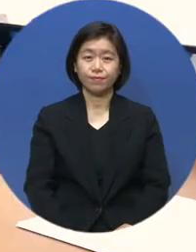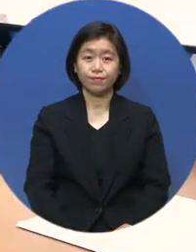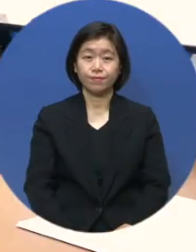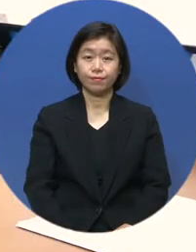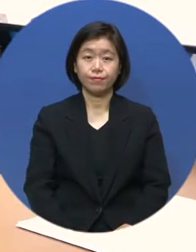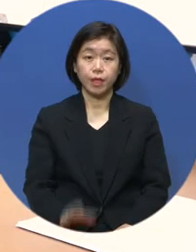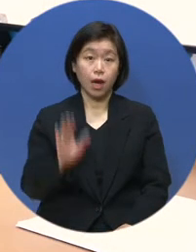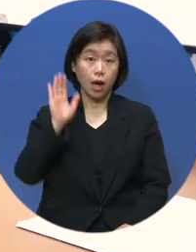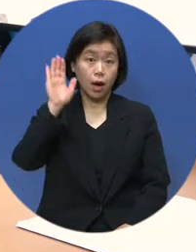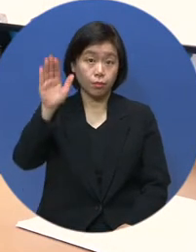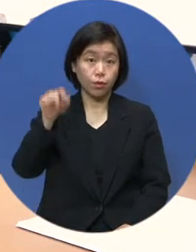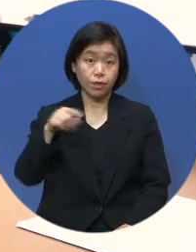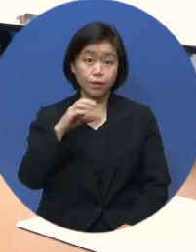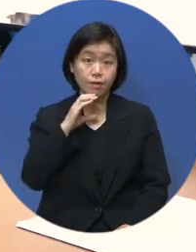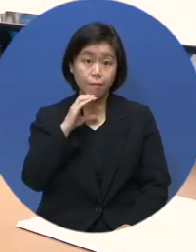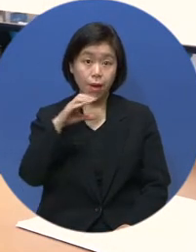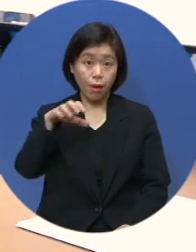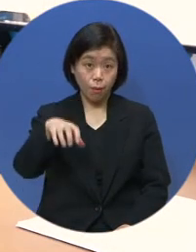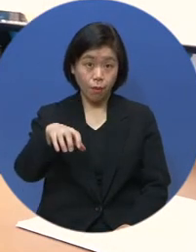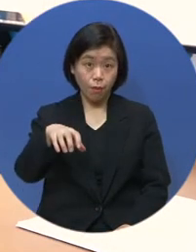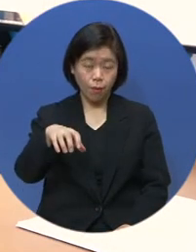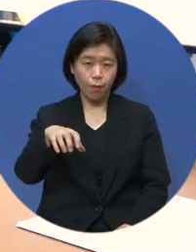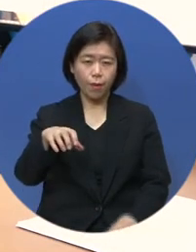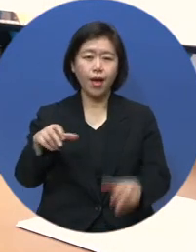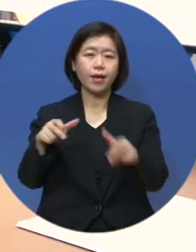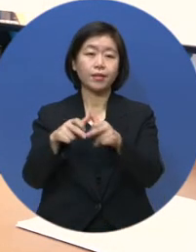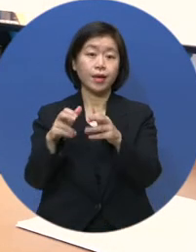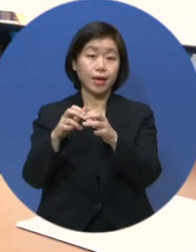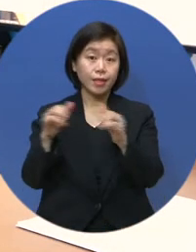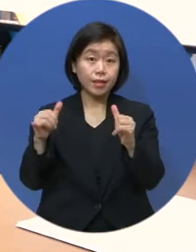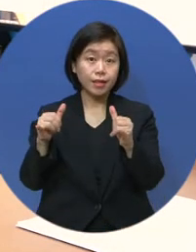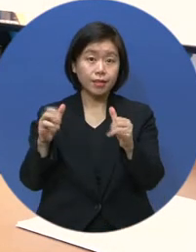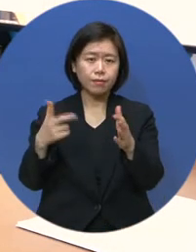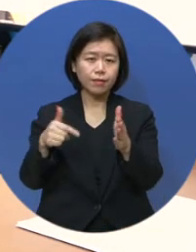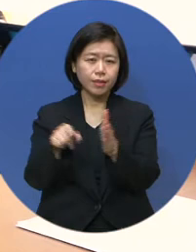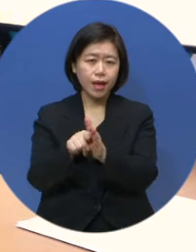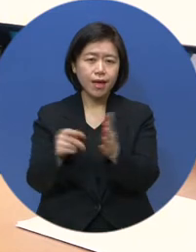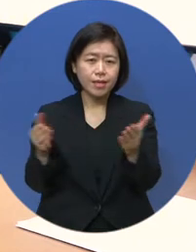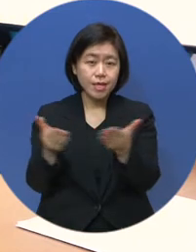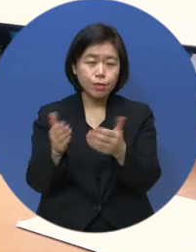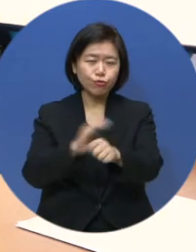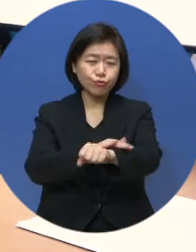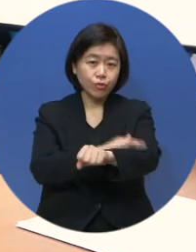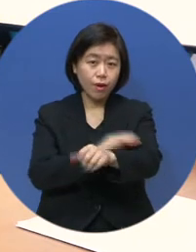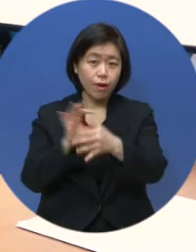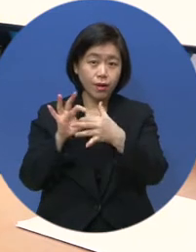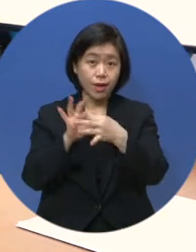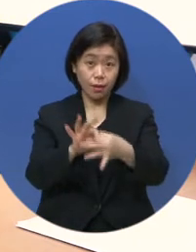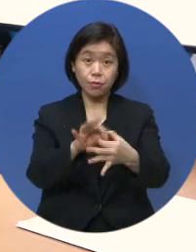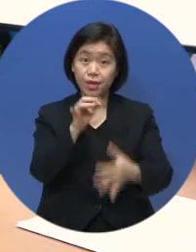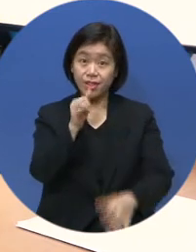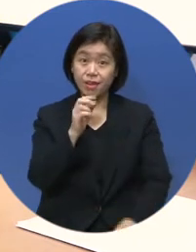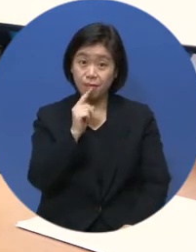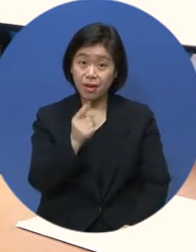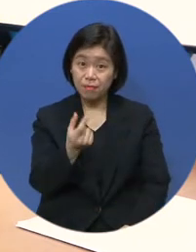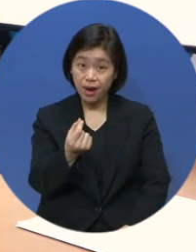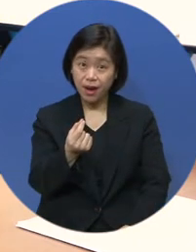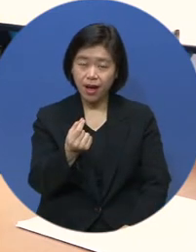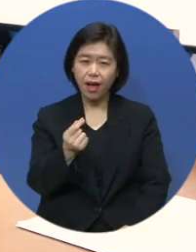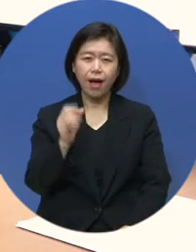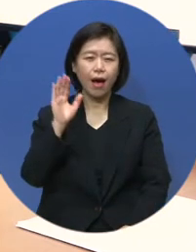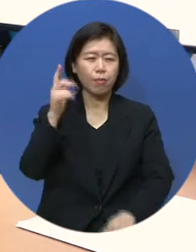그 앞으로 카페에서 중증 장애인이나 발달 장애인들을 위한 직업 훈련이 이루어질 예정이라고 하는데 어떻게 할